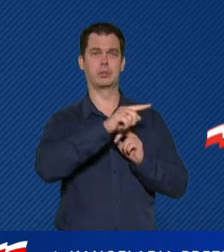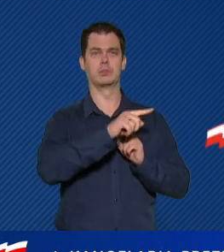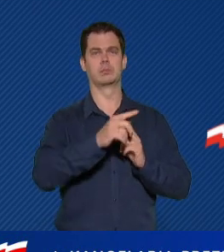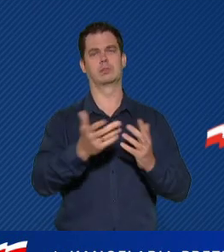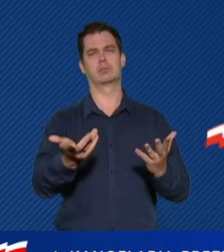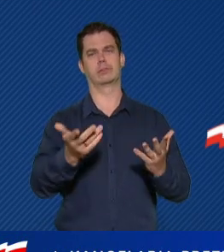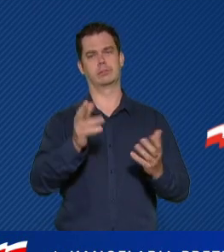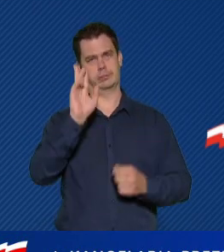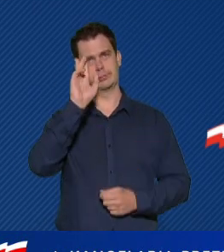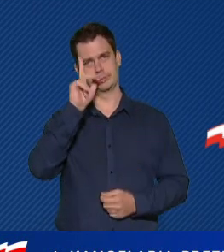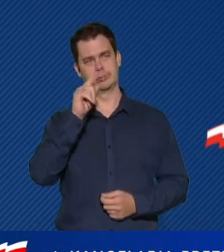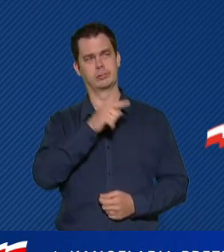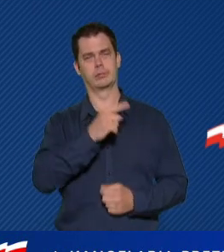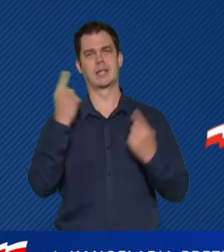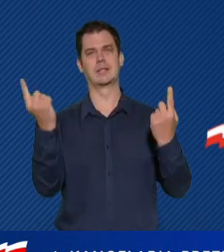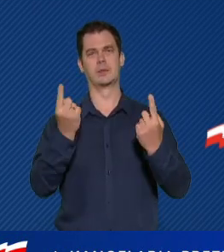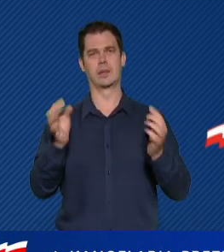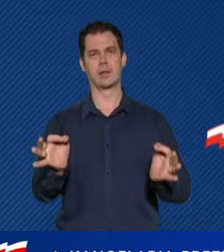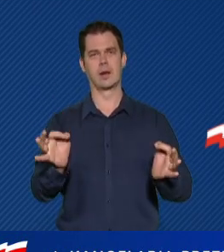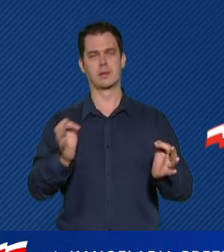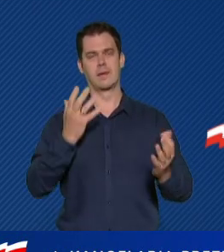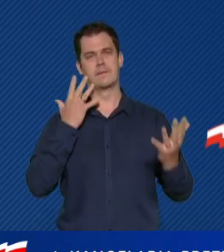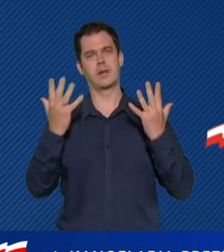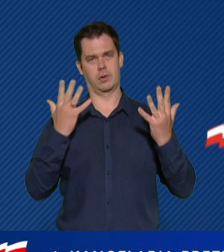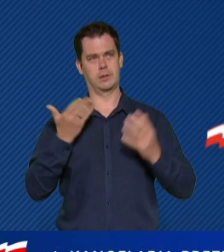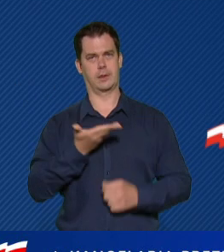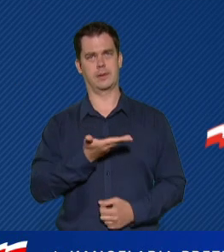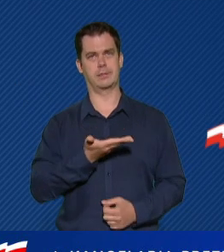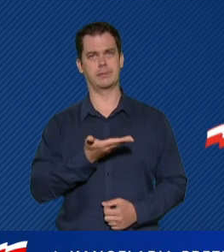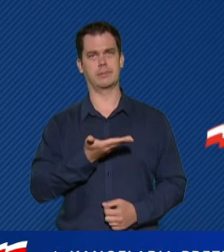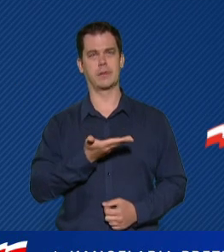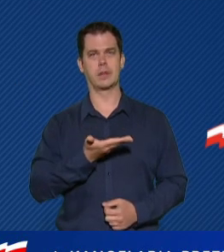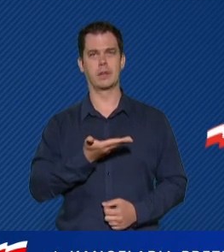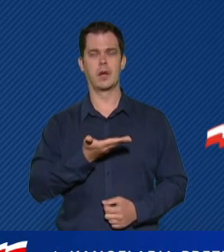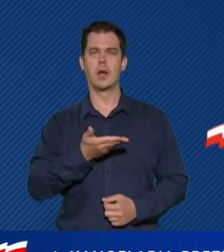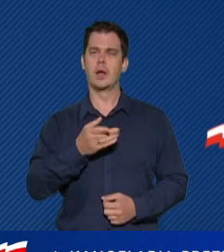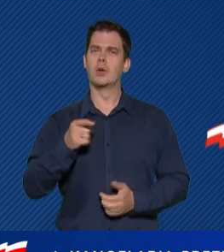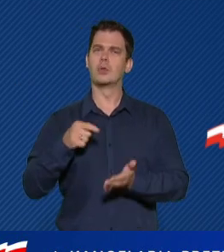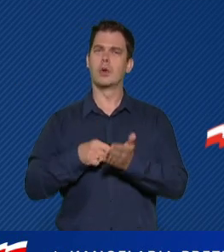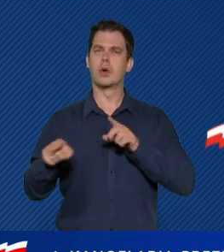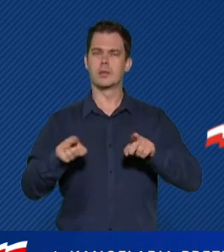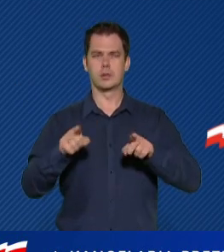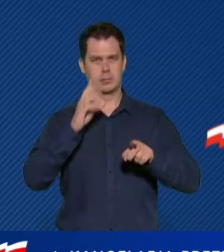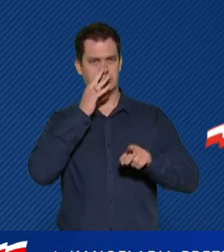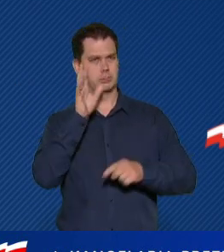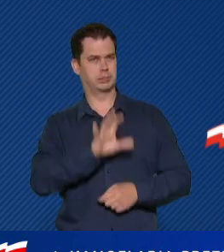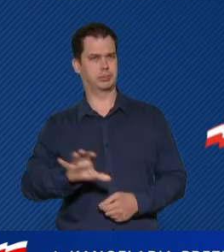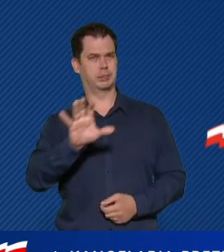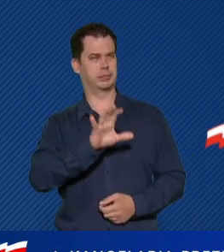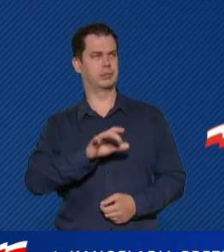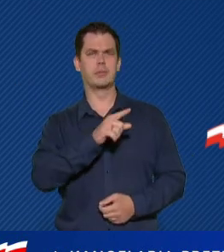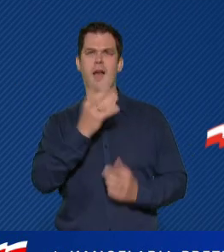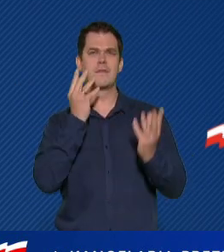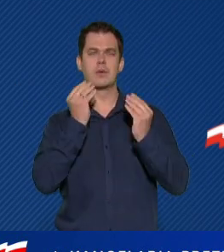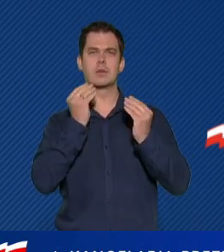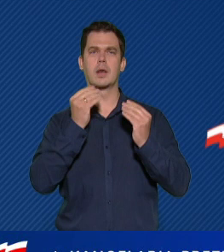mówi o tej obecnej fali zachorowań. Kiedy spojrzymy na